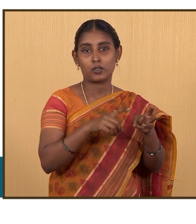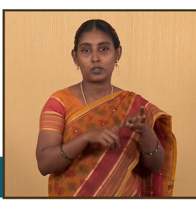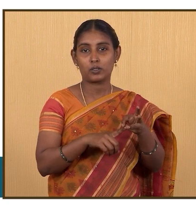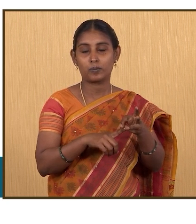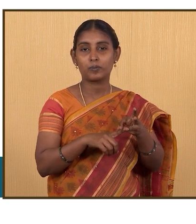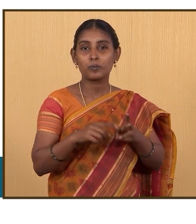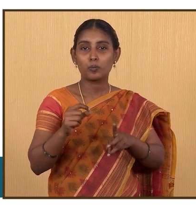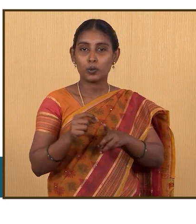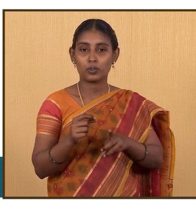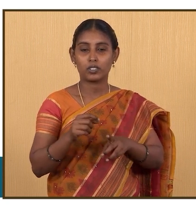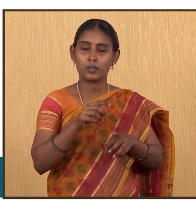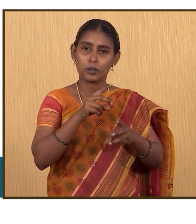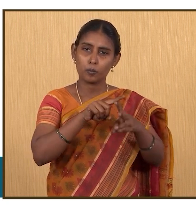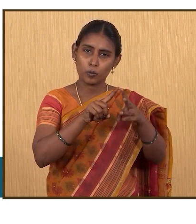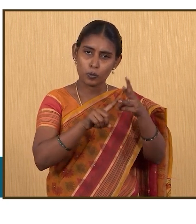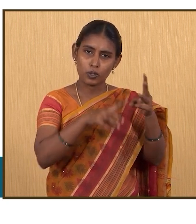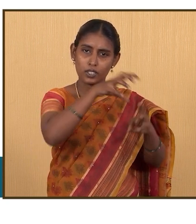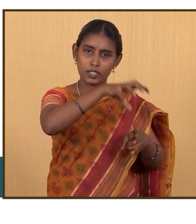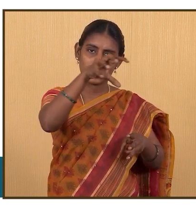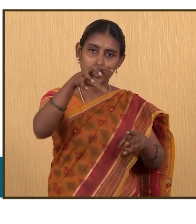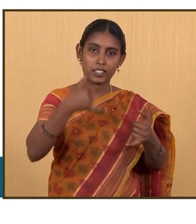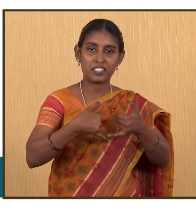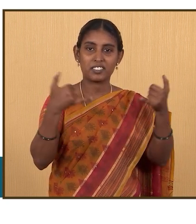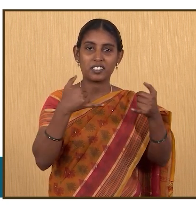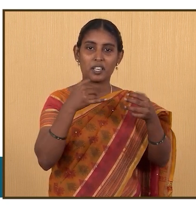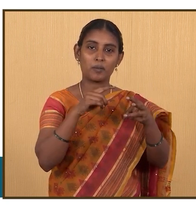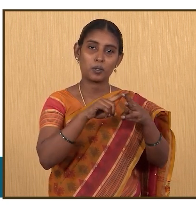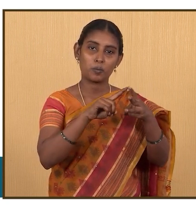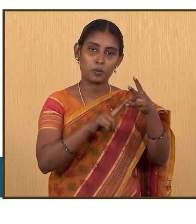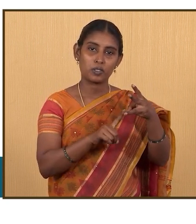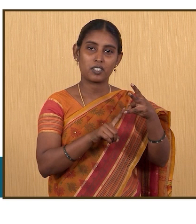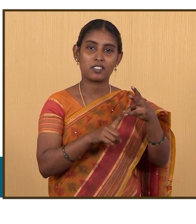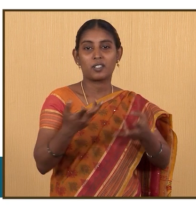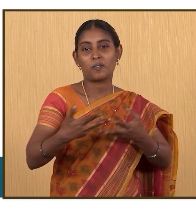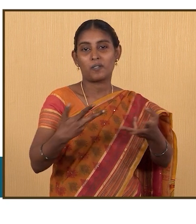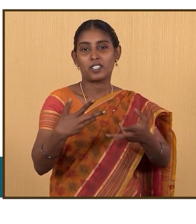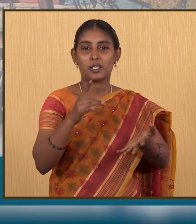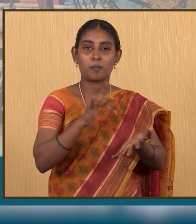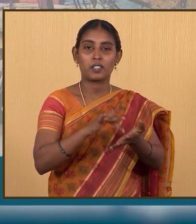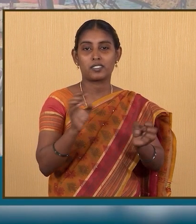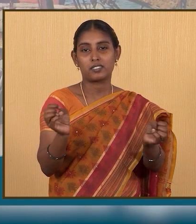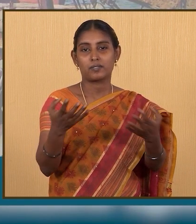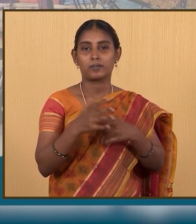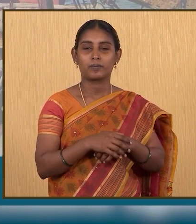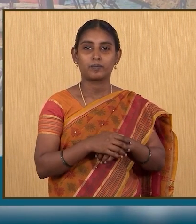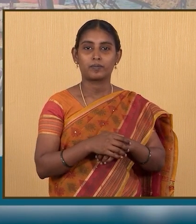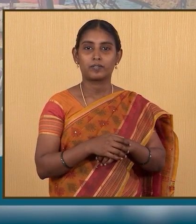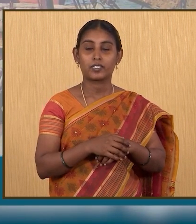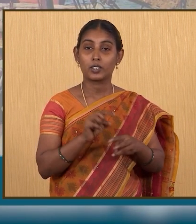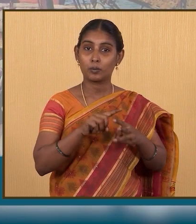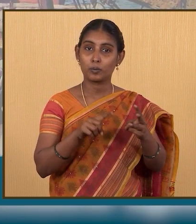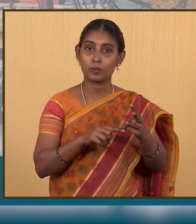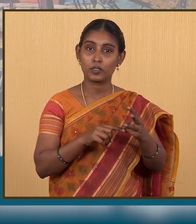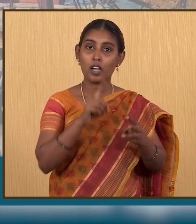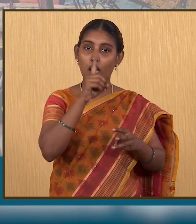அகமதாபாத், புரோச், இந்த 3 இடங்கள்லேயும் வணிக மையத்தை ஏற்படுத்திடுவார். ஆங்கிலேயர்களோட